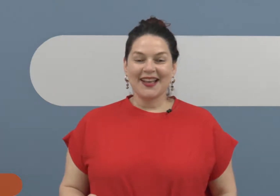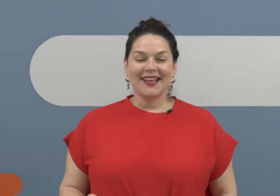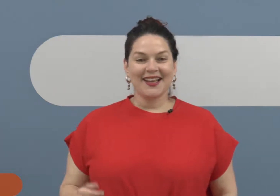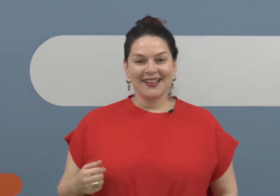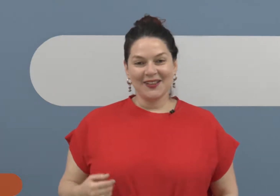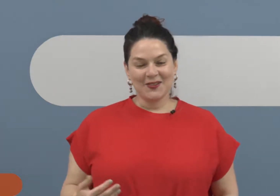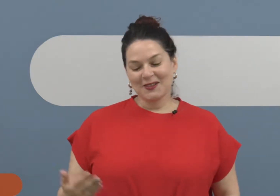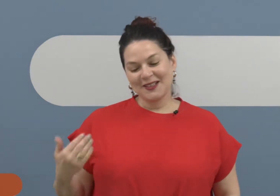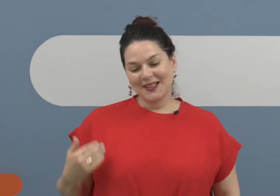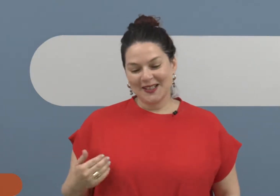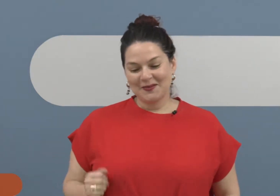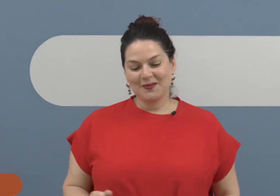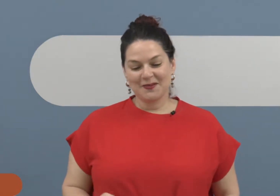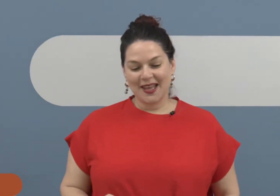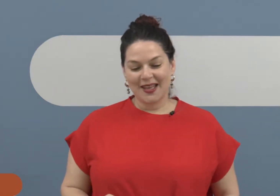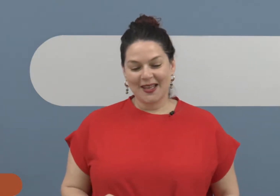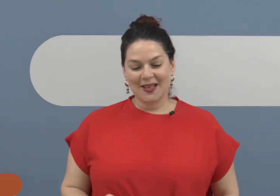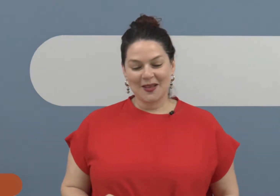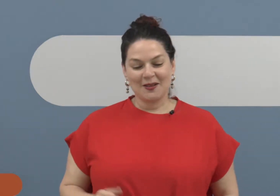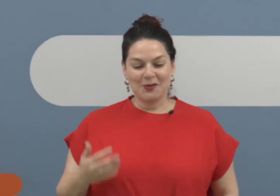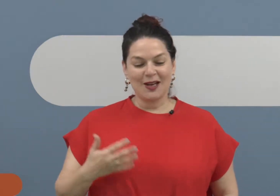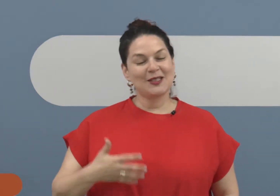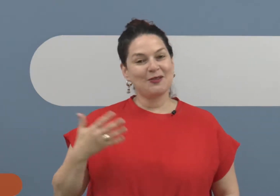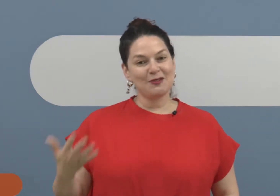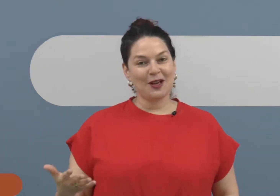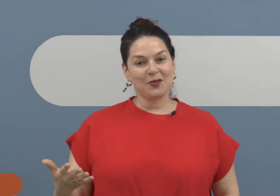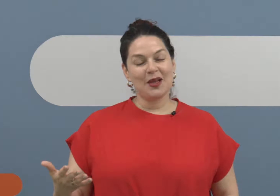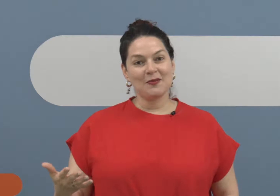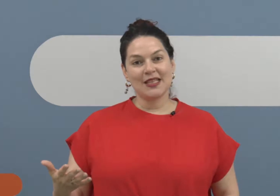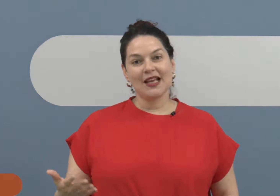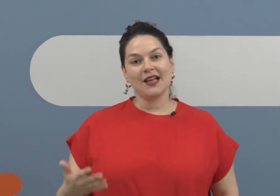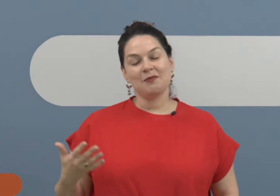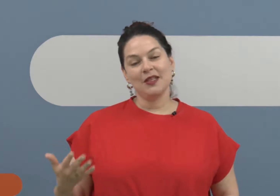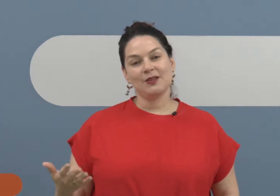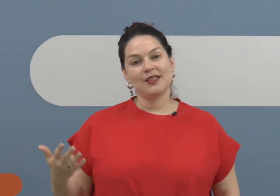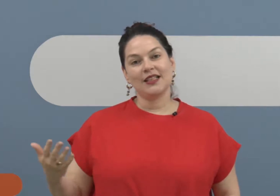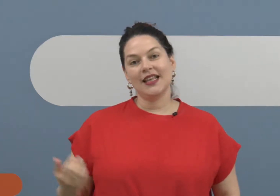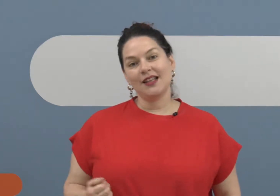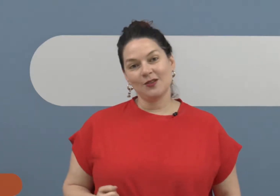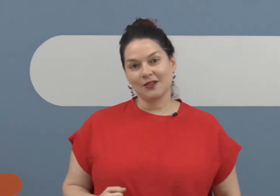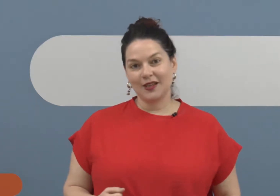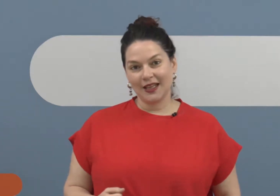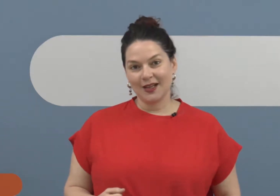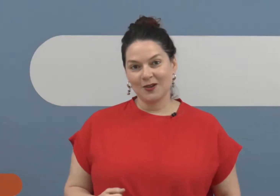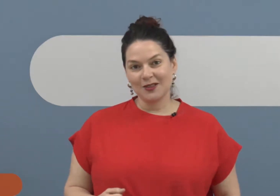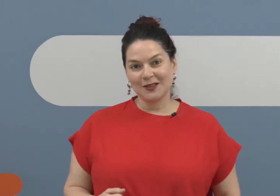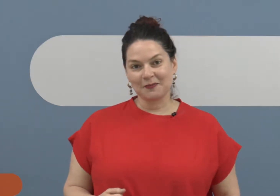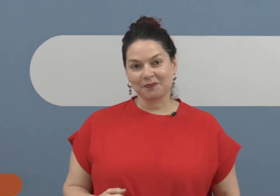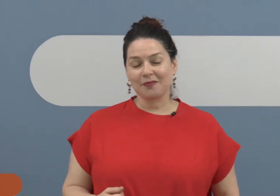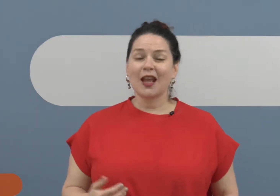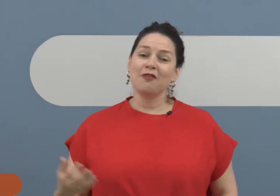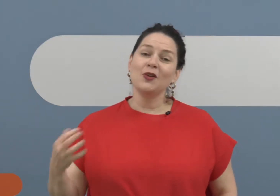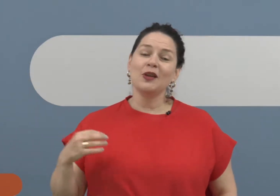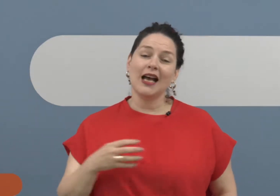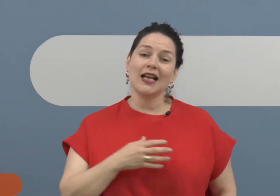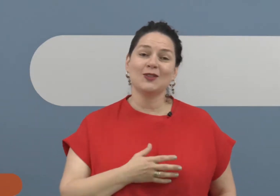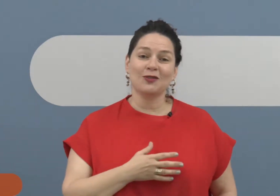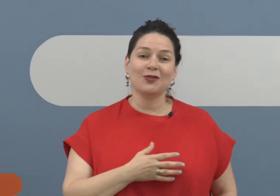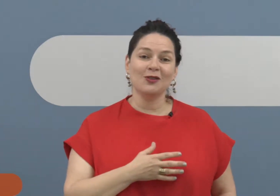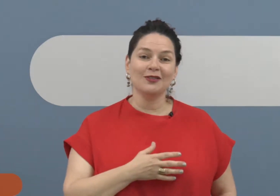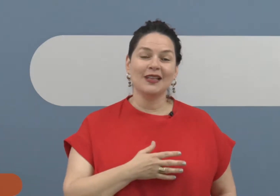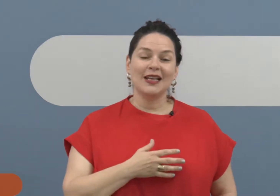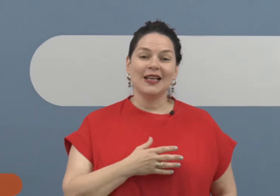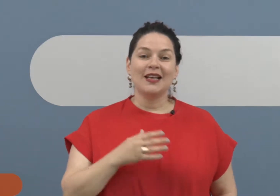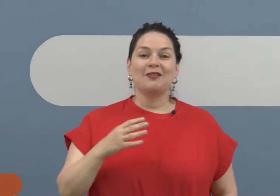אז חזרתם אליי, אני לירון, אני מורה לספרות, ואנחנו באמצע המיתוס על דדלוס ואיקרוס, אפילו